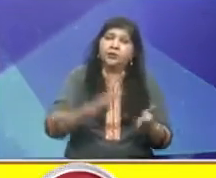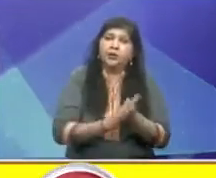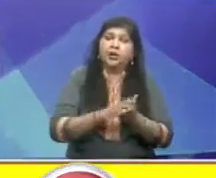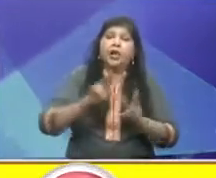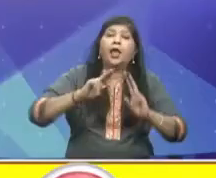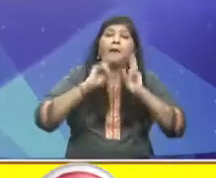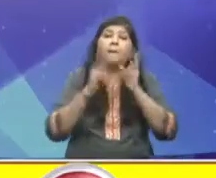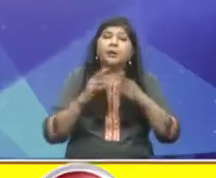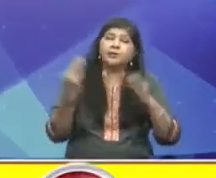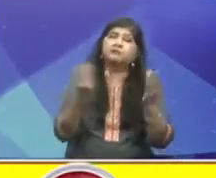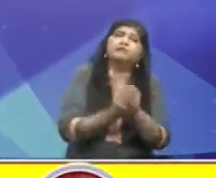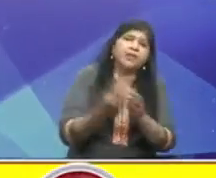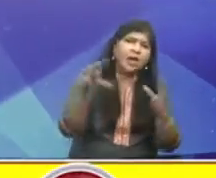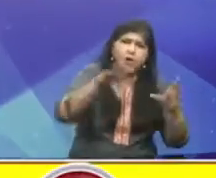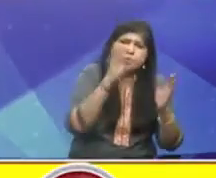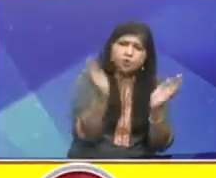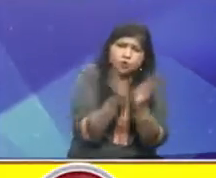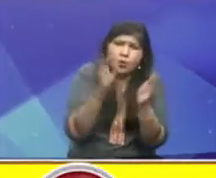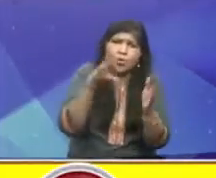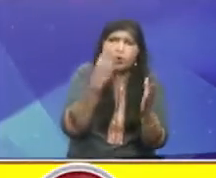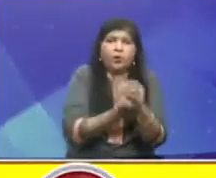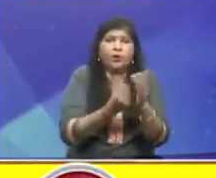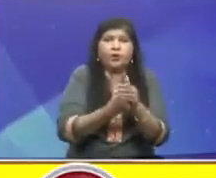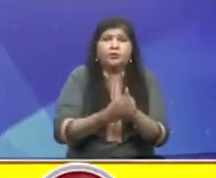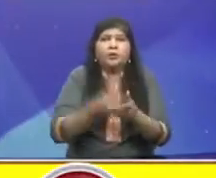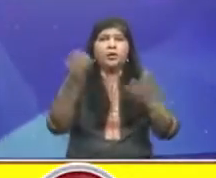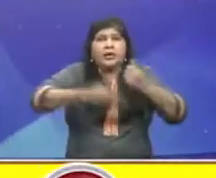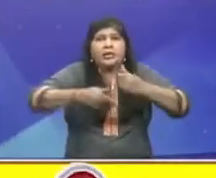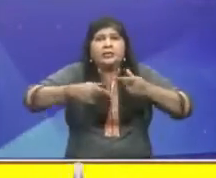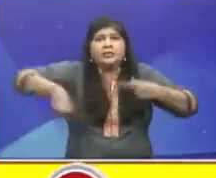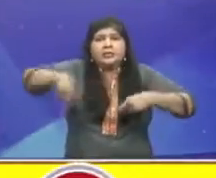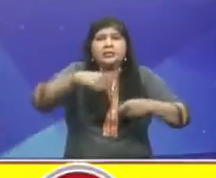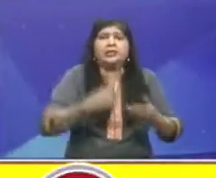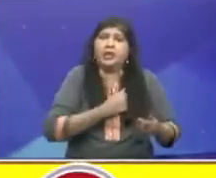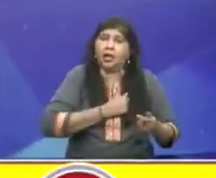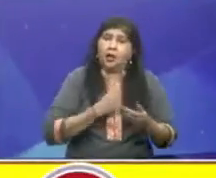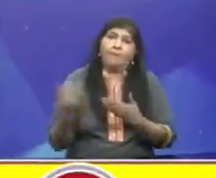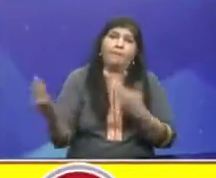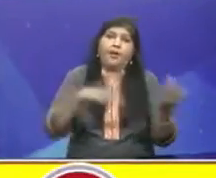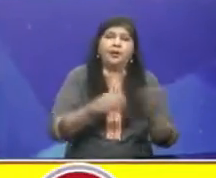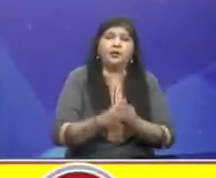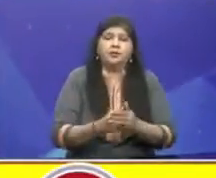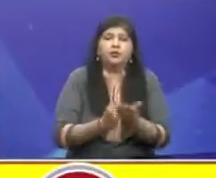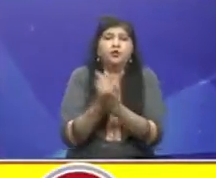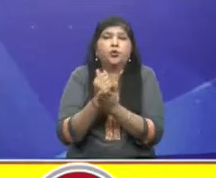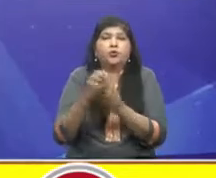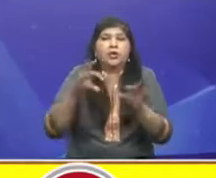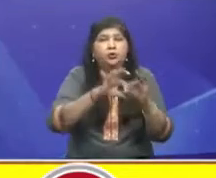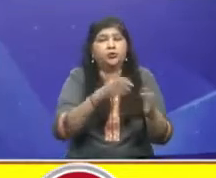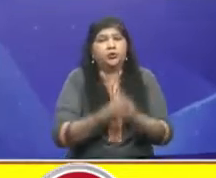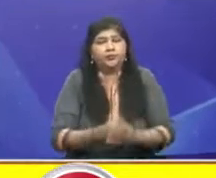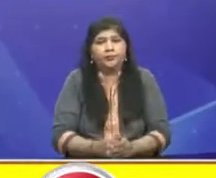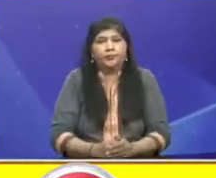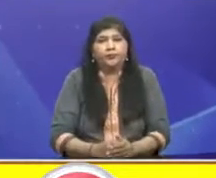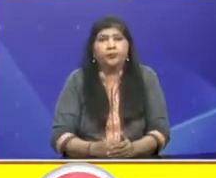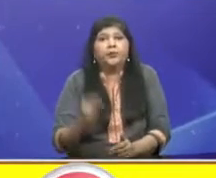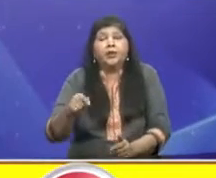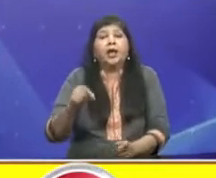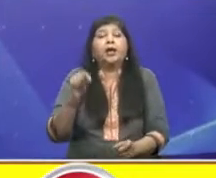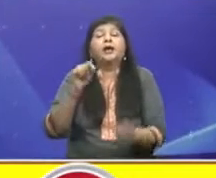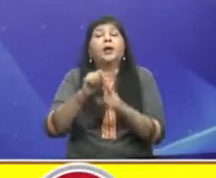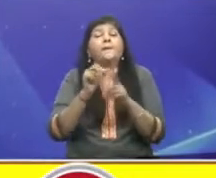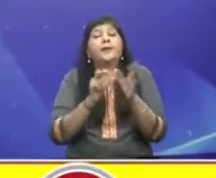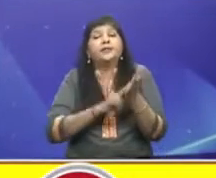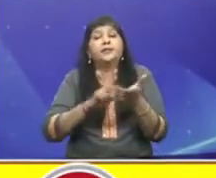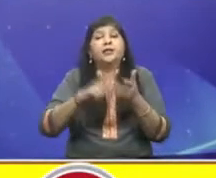एक कमेटी बनाई गई। हजारों ग्रामीण और स्थानीय लोग स्वतः स्फूर्त इस अभियान से जुड़े। यहाँ की पंचायतों